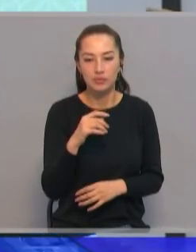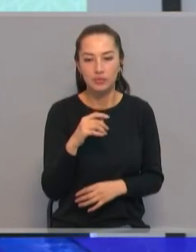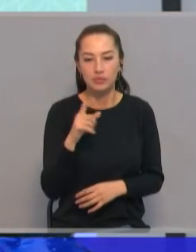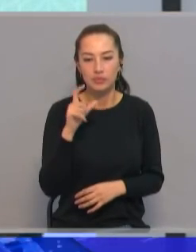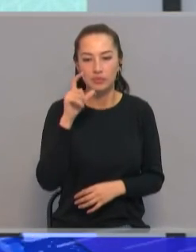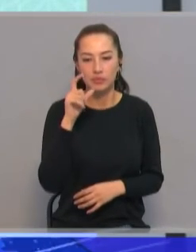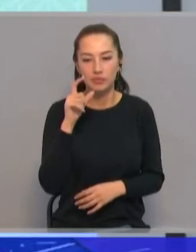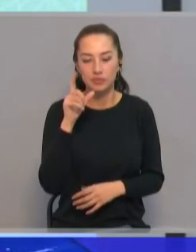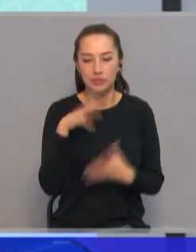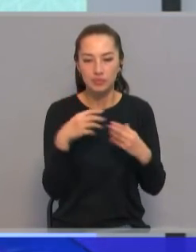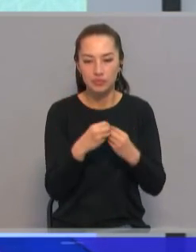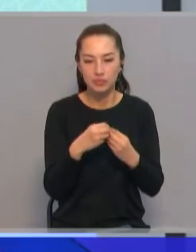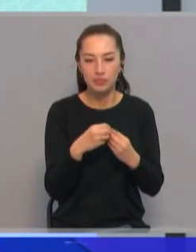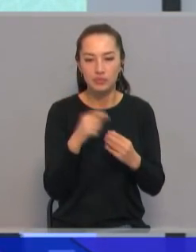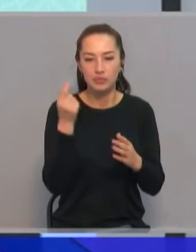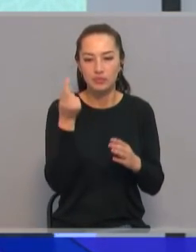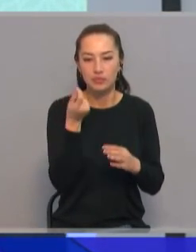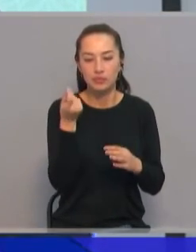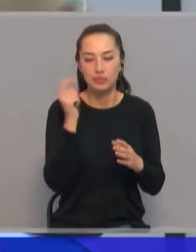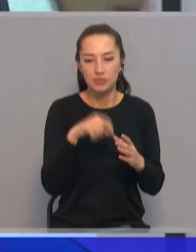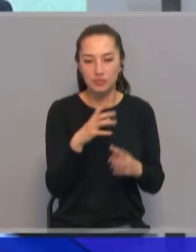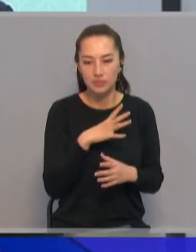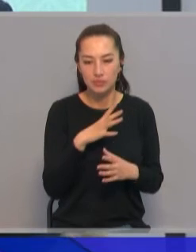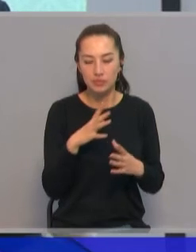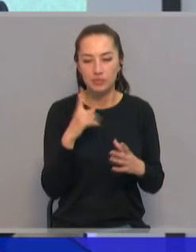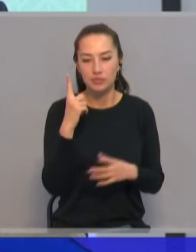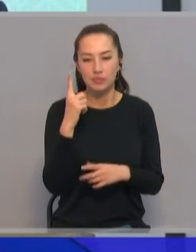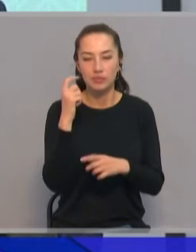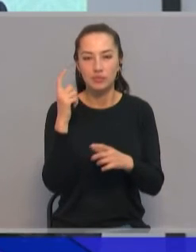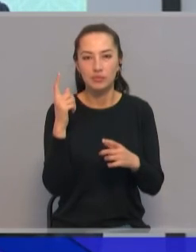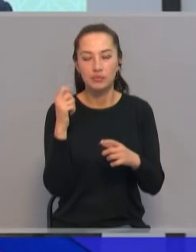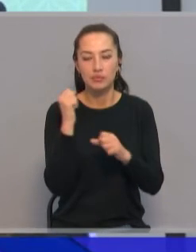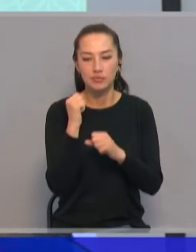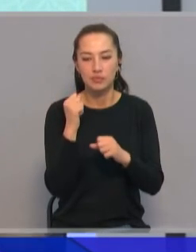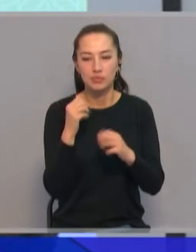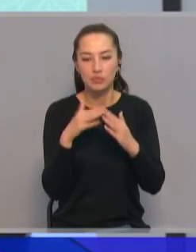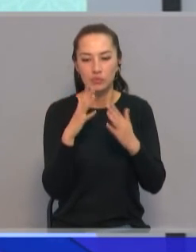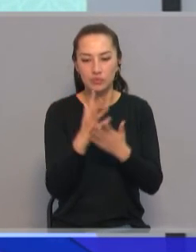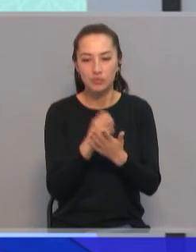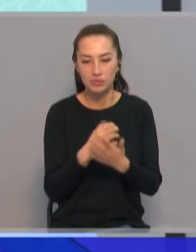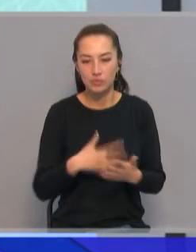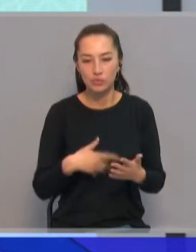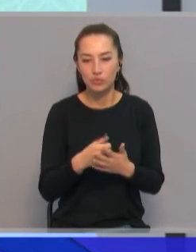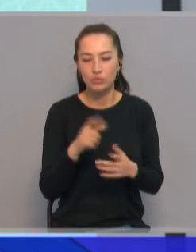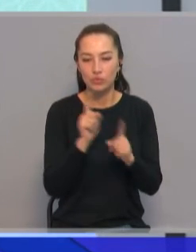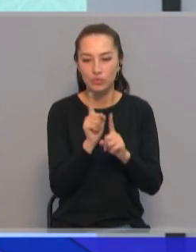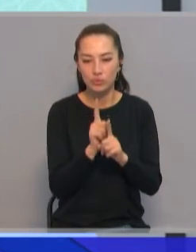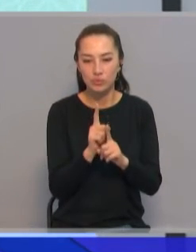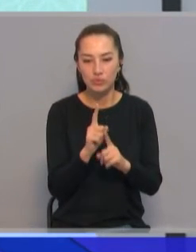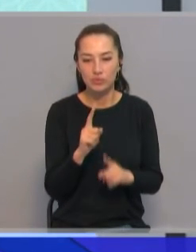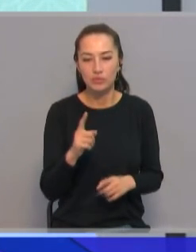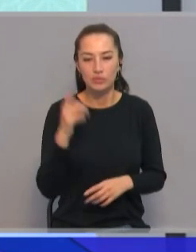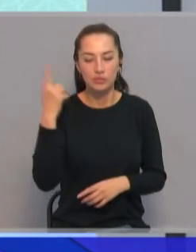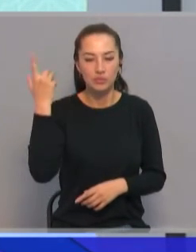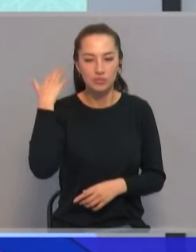дейді. Сіз құмыраға бір уыс дән сақ қойған. Немесе бір қабынды үйіне сақтап қояды, күрішті, сонда адам тоқ болып жүреді. Сол қазақтар бұрын сондай